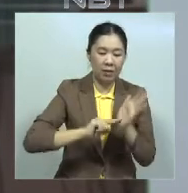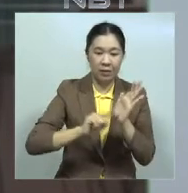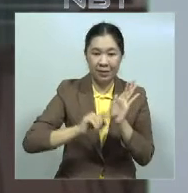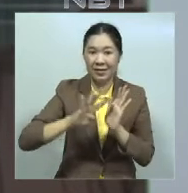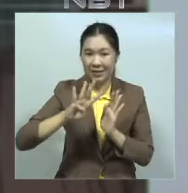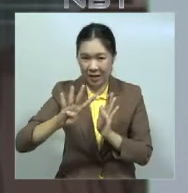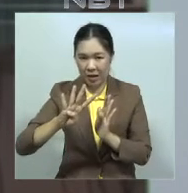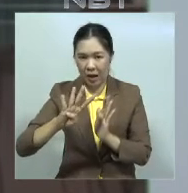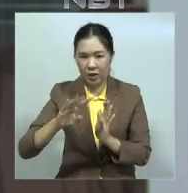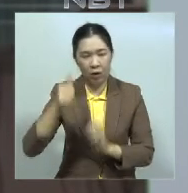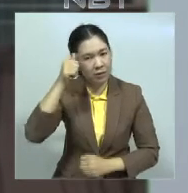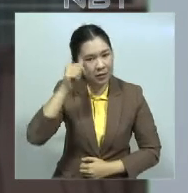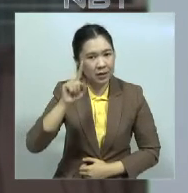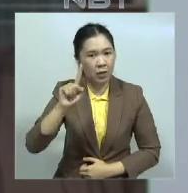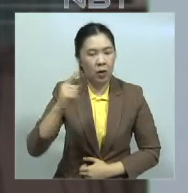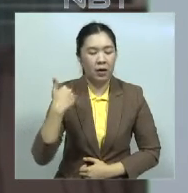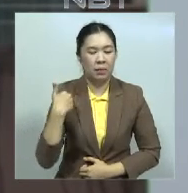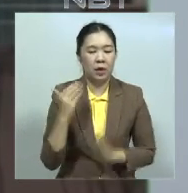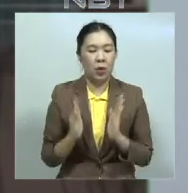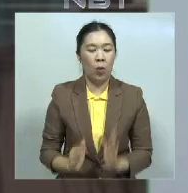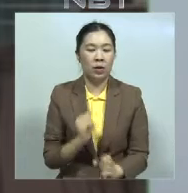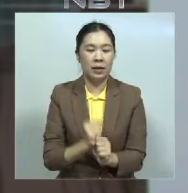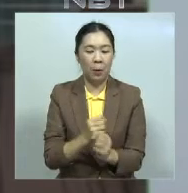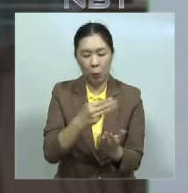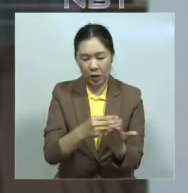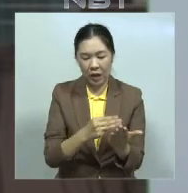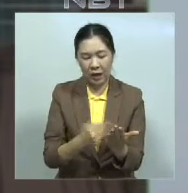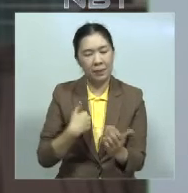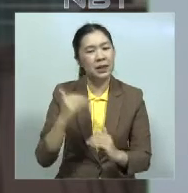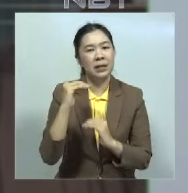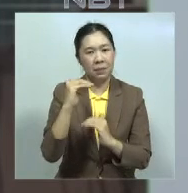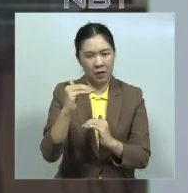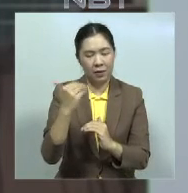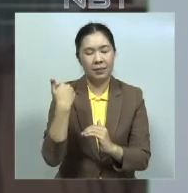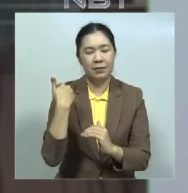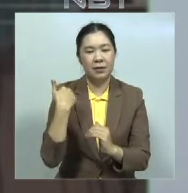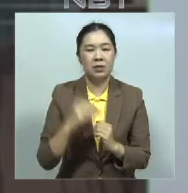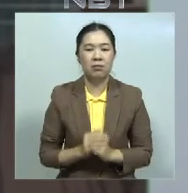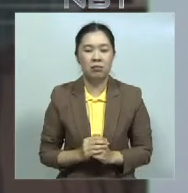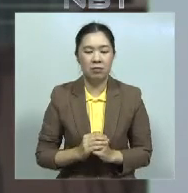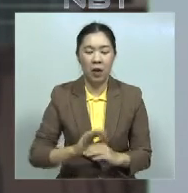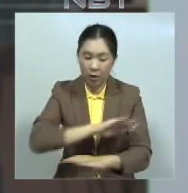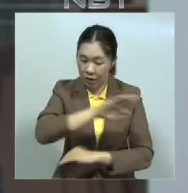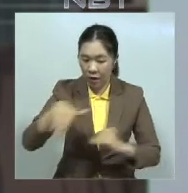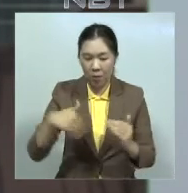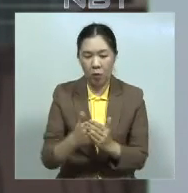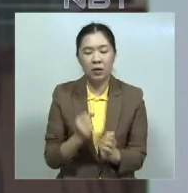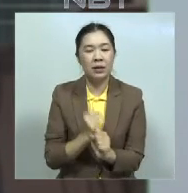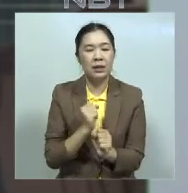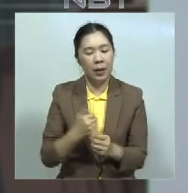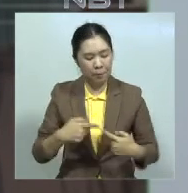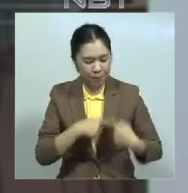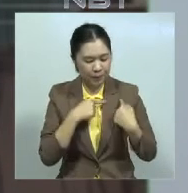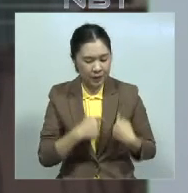ะฮะด้วยนักวิชาการที่มีอยู่อย่างจำกัดนะฮะอันนั้นอาจจะไม่ถือว่าเป็นอุปสรรคละค่ะเพราะว่าเราทุกคนก็ทำงานกันอย่างทุ่มเทอยู่แล้วเต็มใ